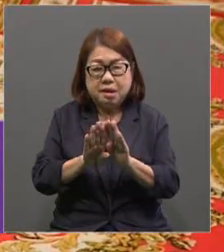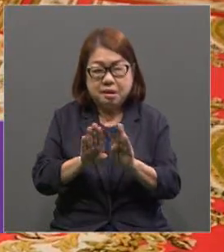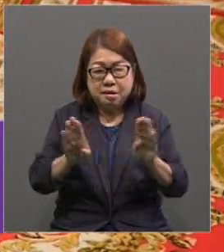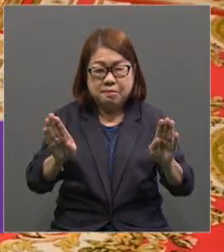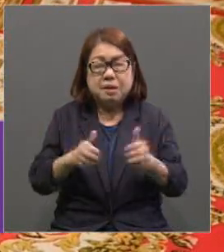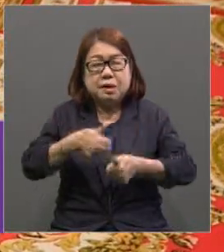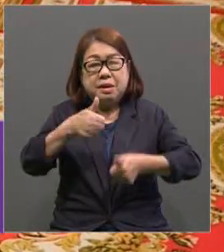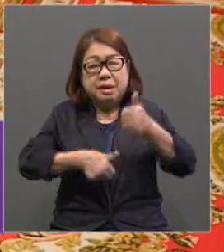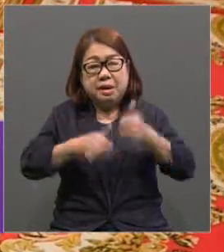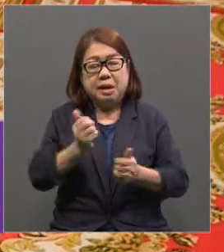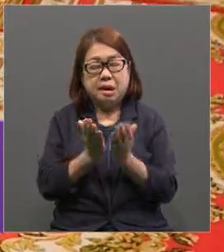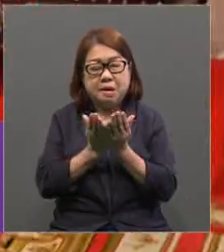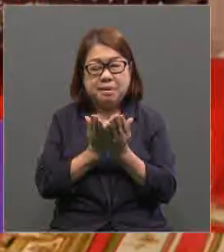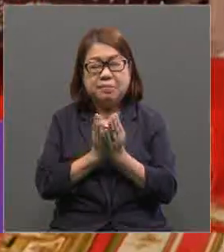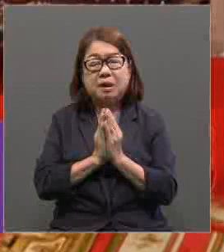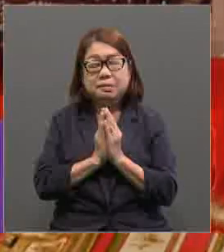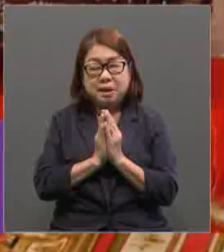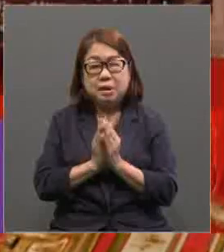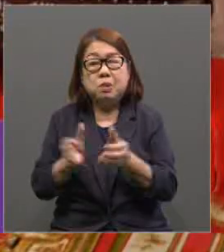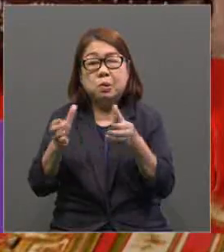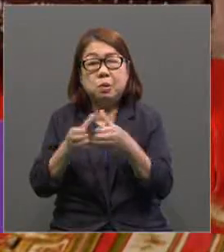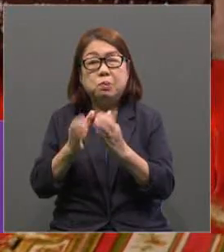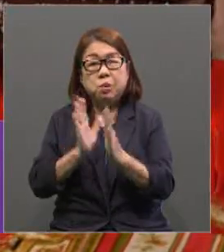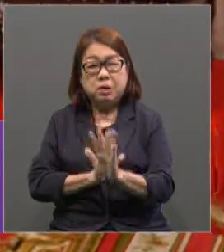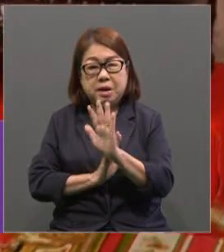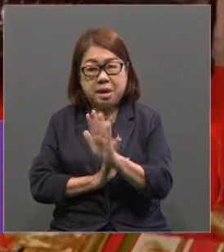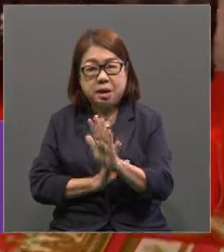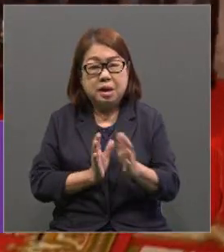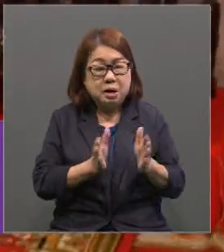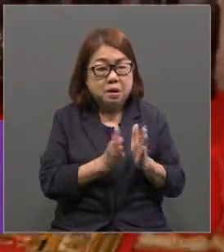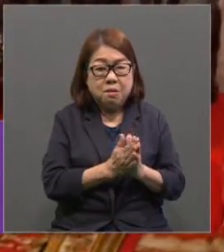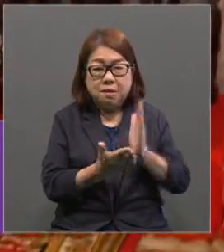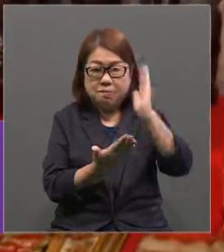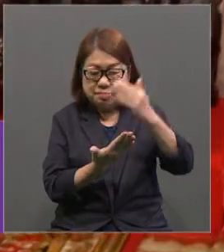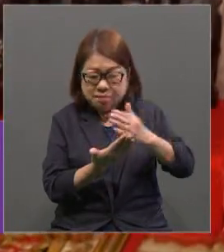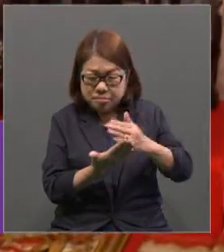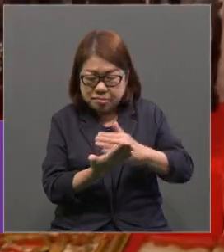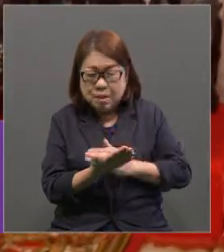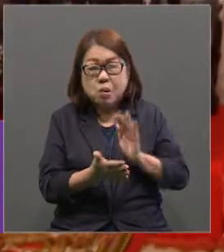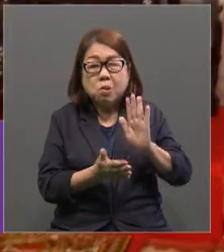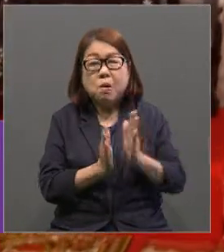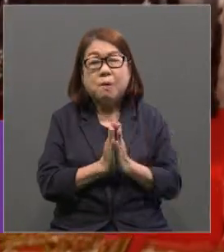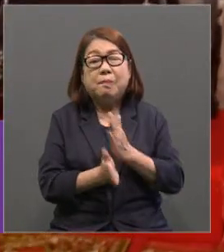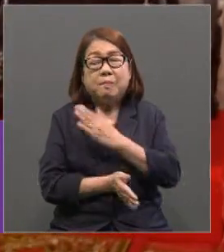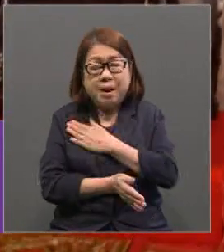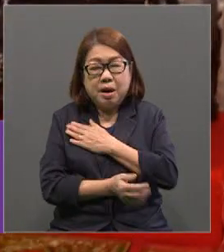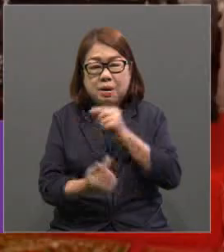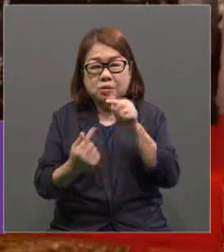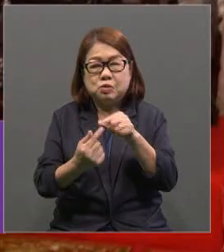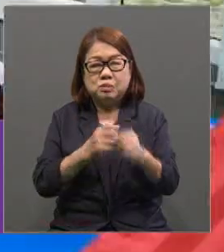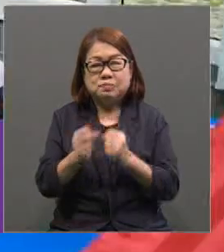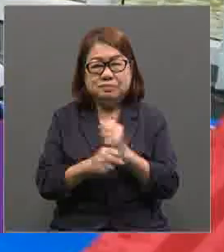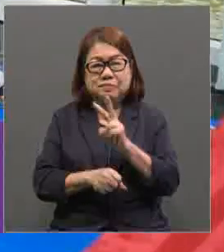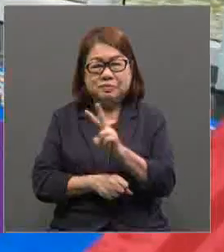ตรัยทำนองสรพัญญะประเภททีม5คนและการประกวดบรรยายธรรมระดับภาคคณะสงฆ์ประจำปี